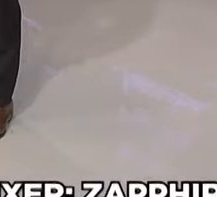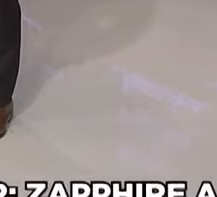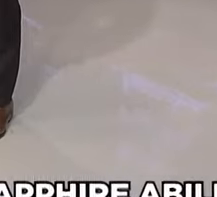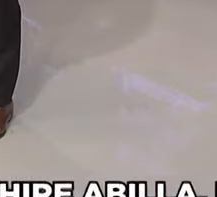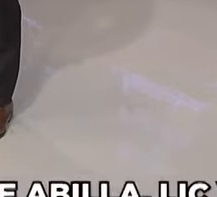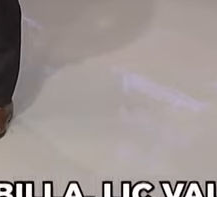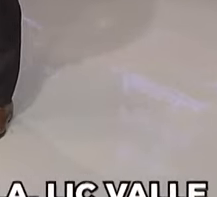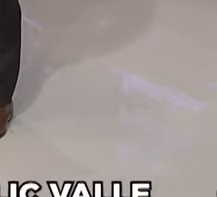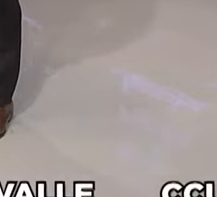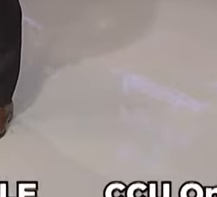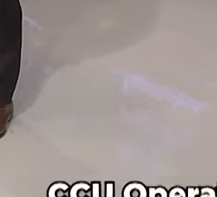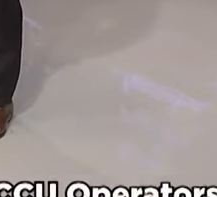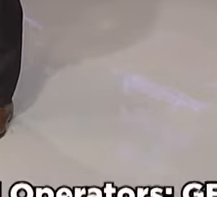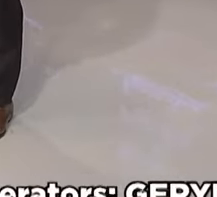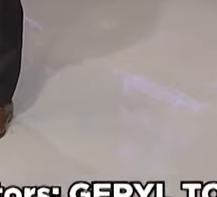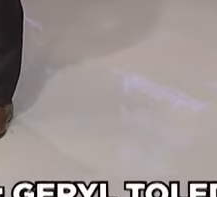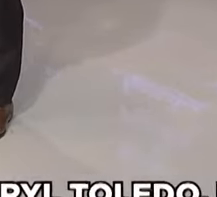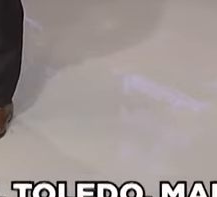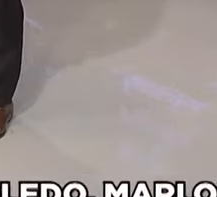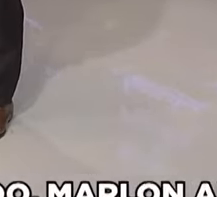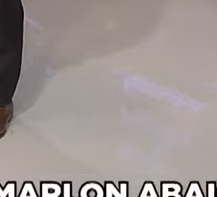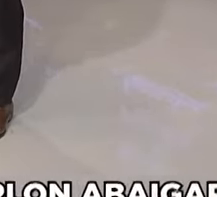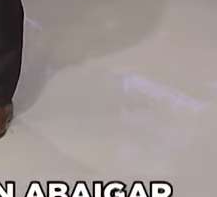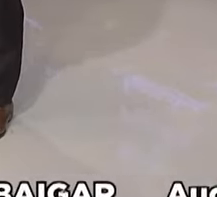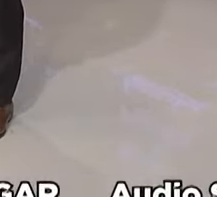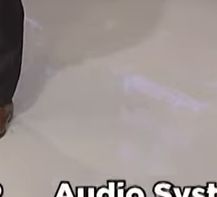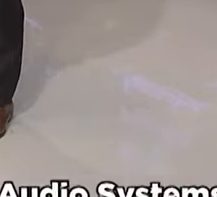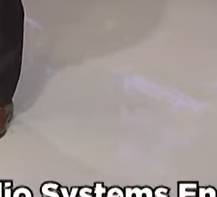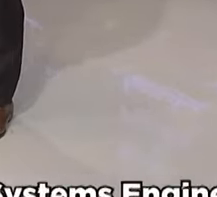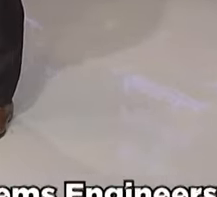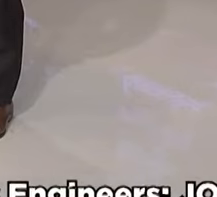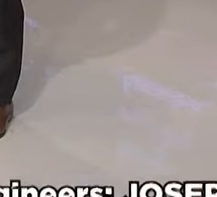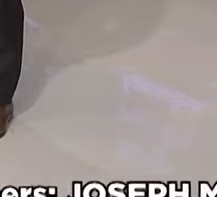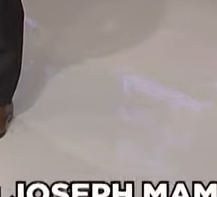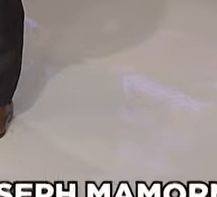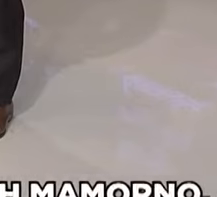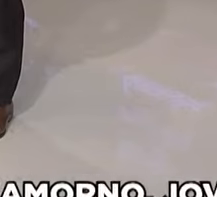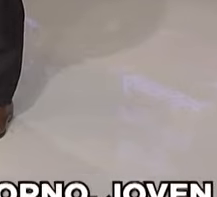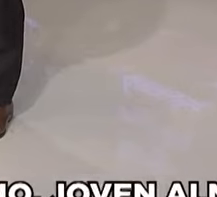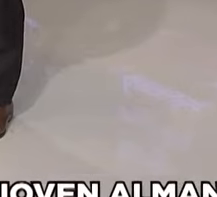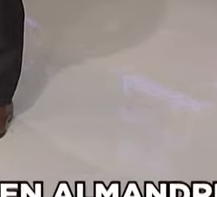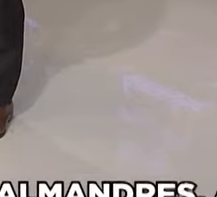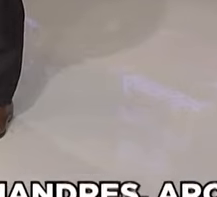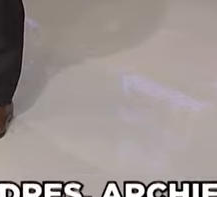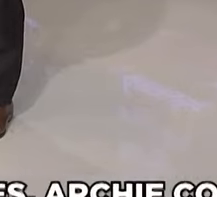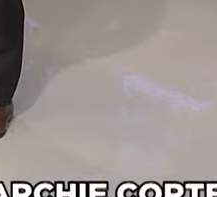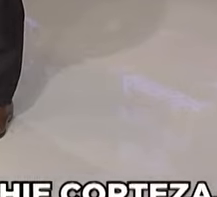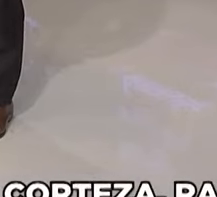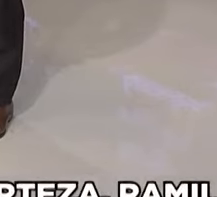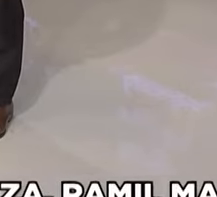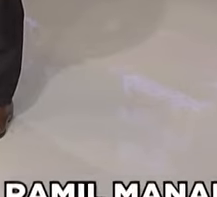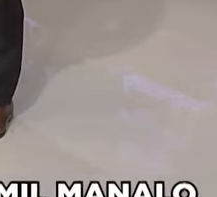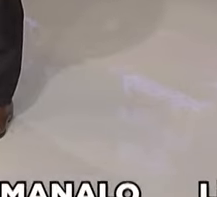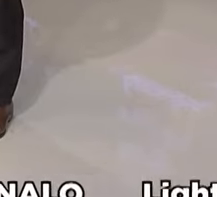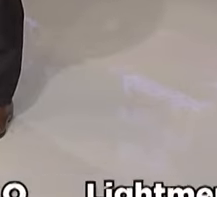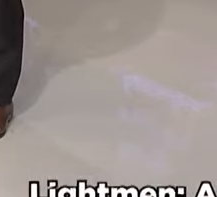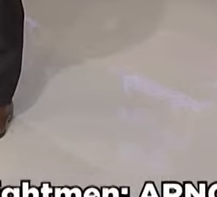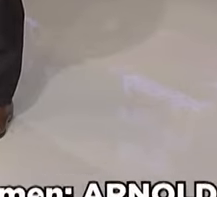Hindi pwede may swimming pool at slide. Hindi pa resort yun? Hindi, pero totoo. Maraming mga bahay sa Laguna